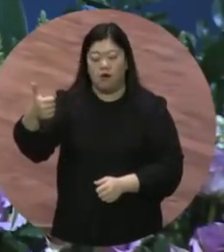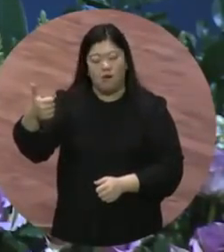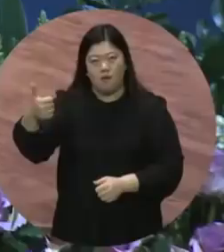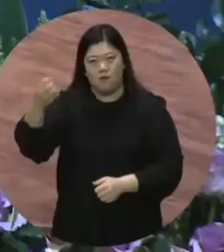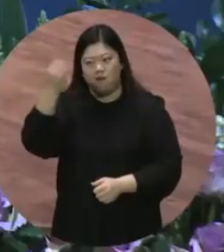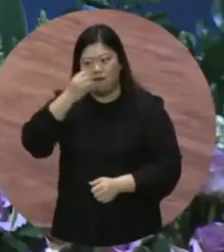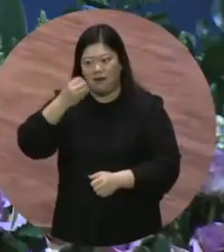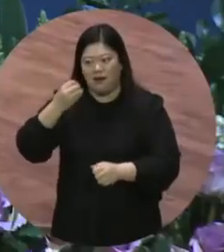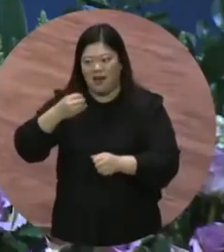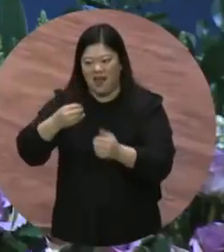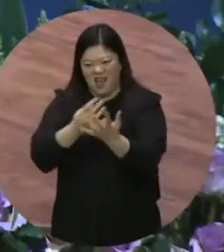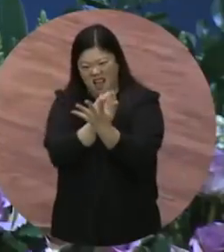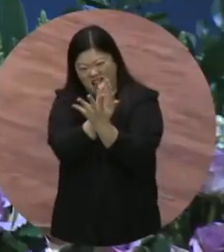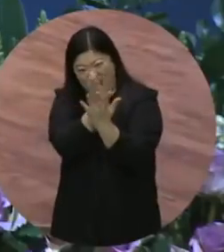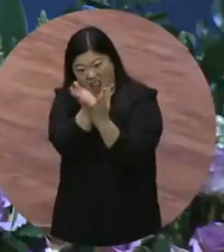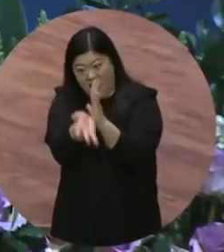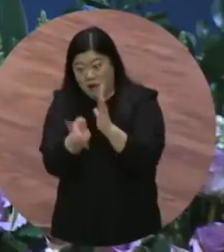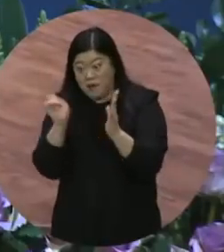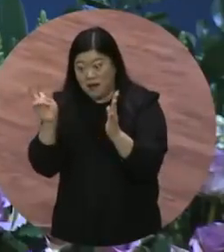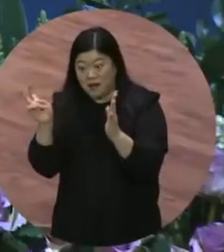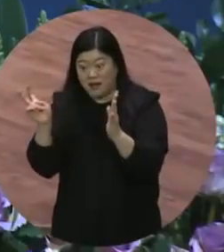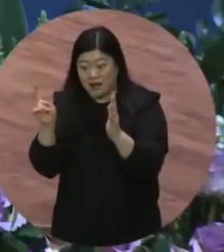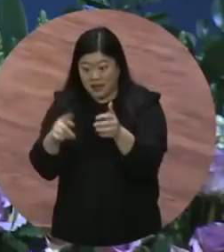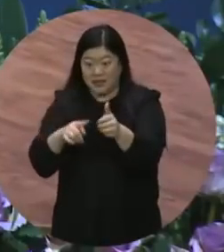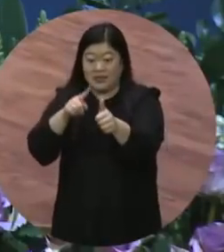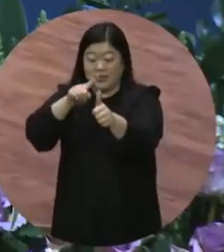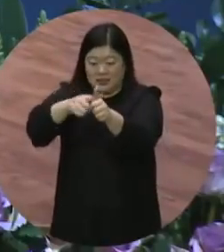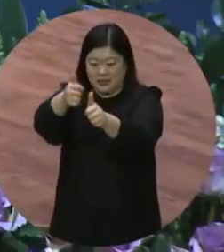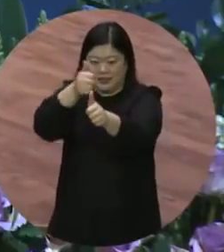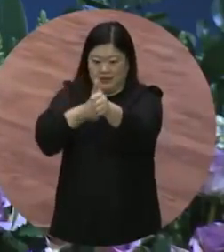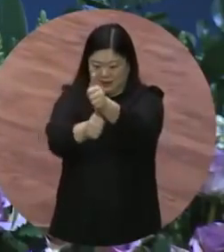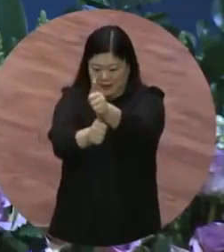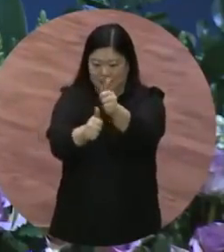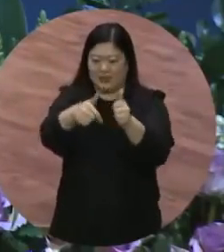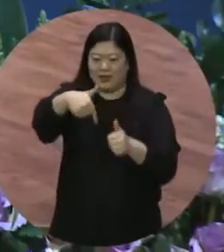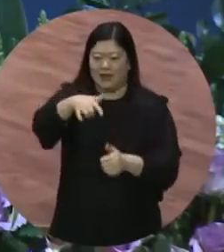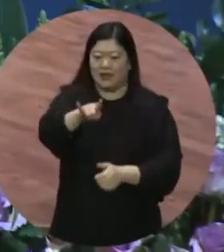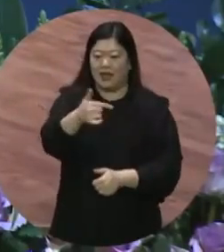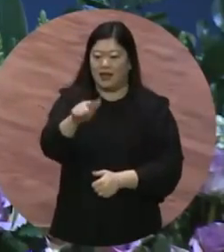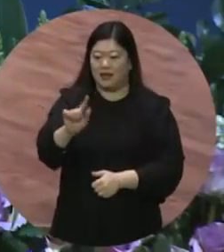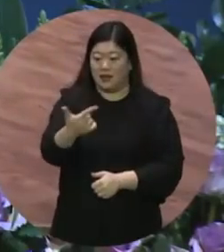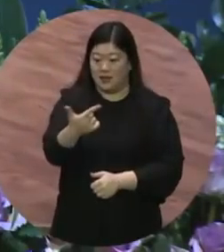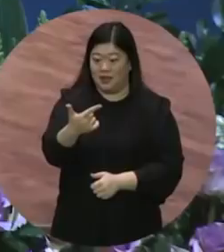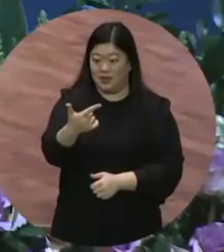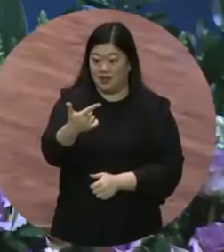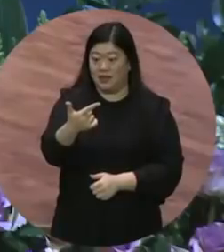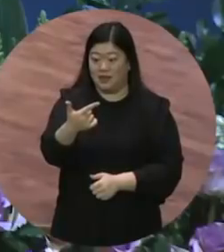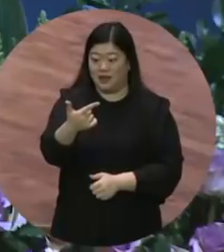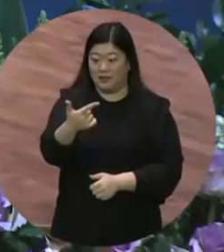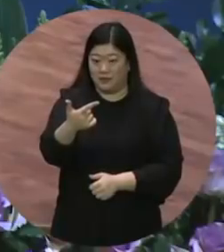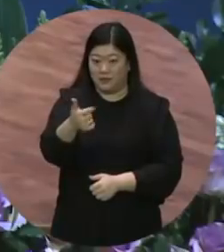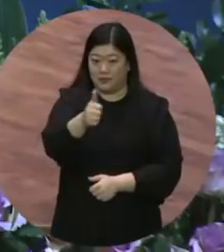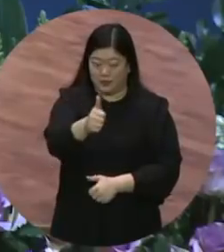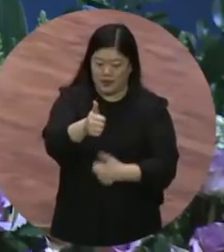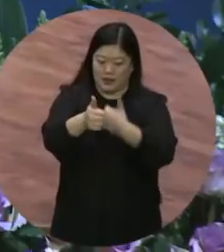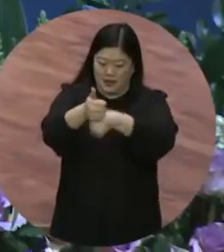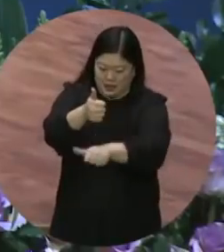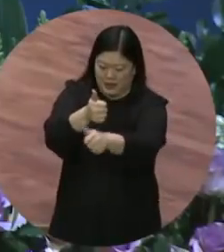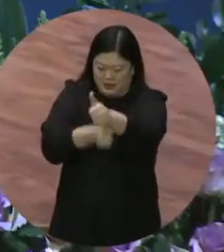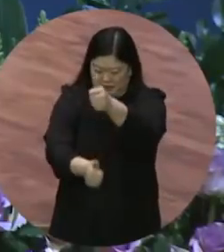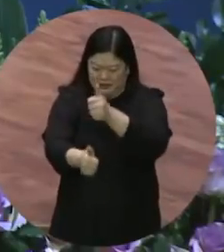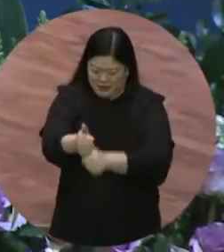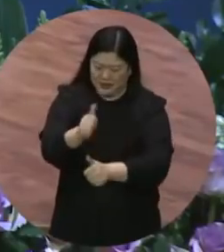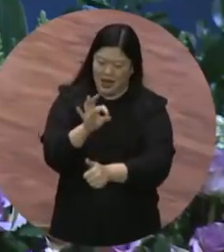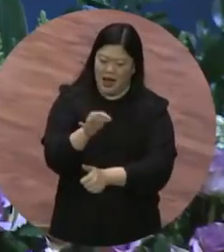아들 낳겠습니까? 근데 에노스의 많은 아들 중에 개난. 성경은 마할랄렐, 야렛, 에녹,